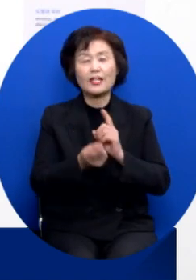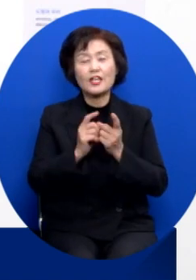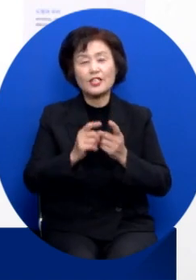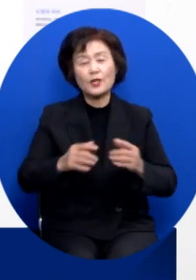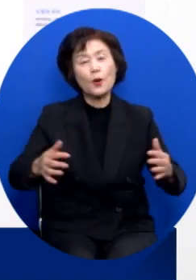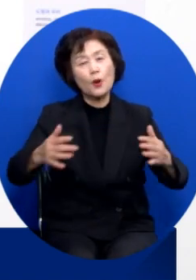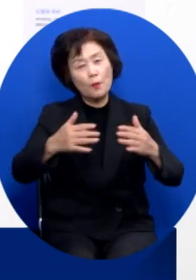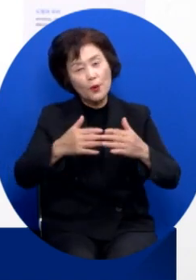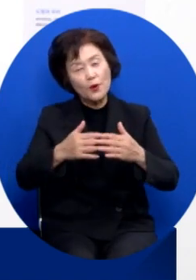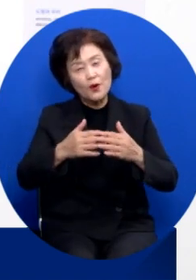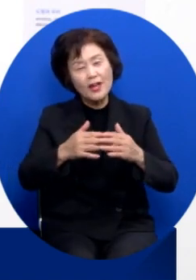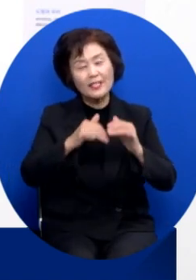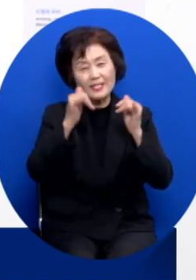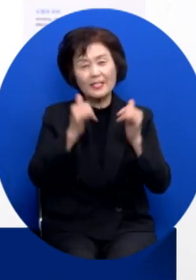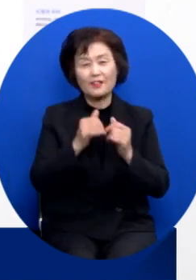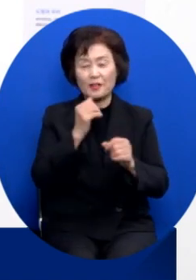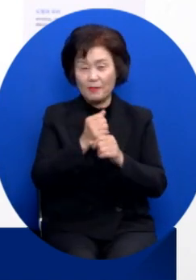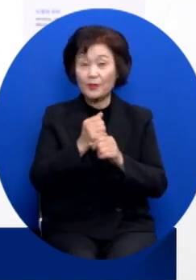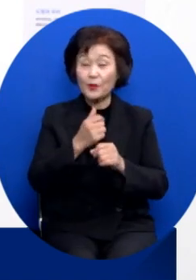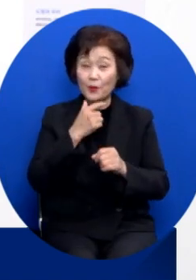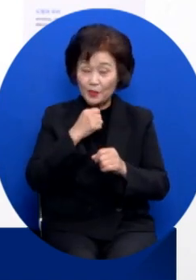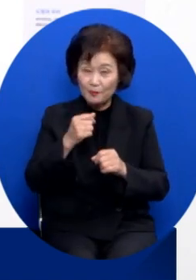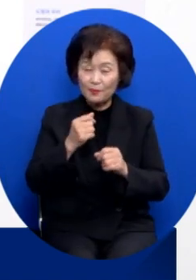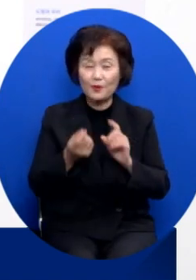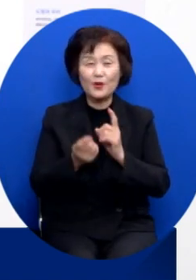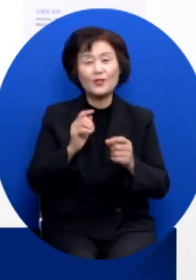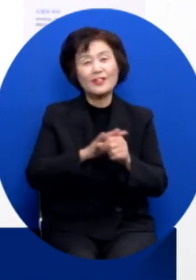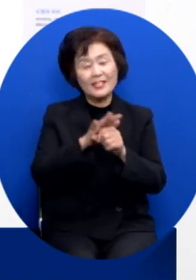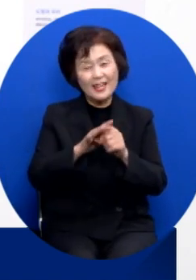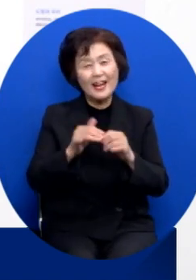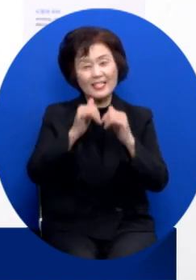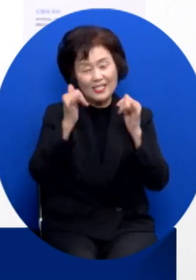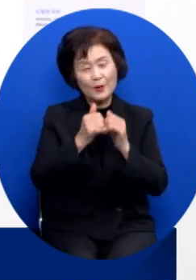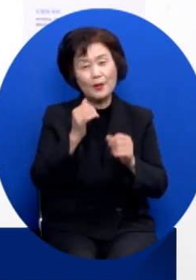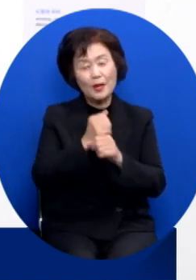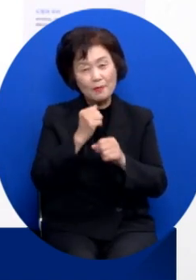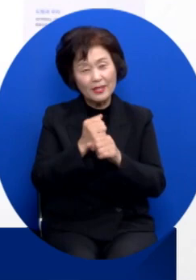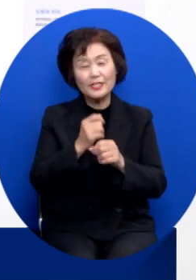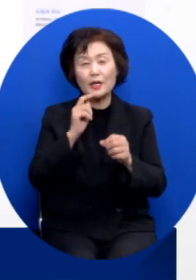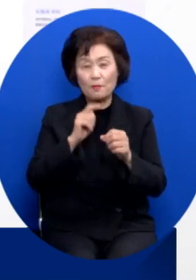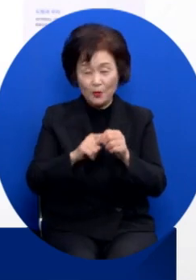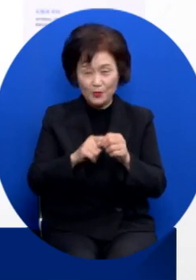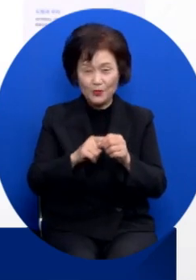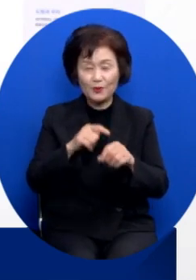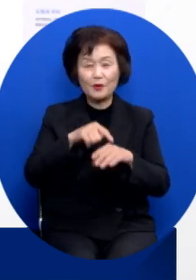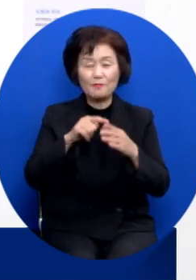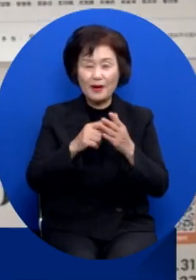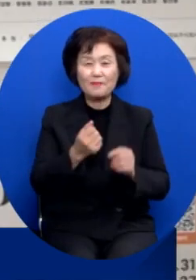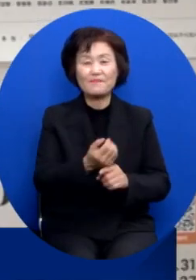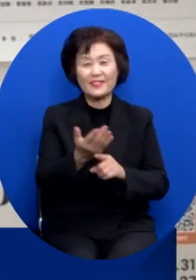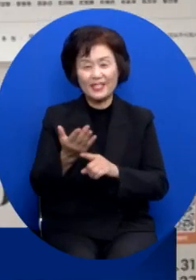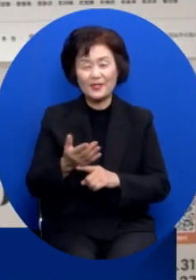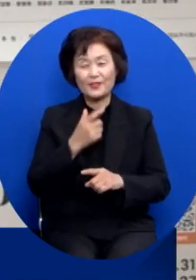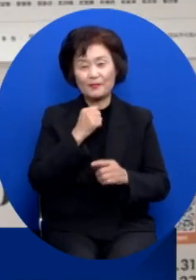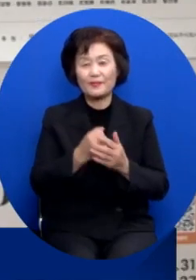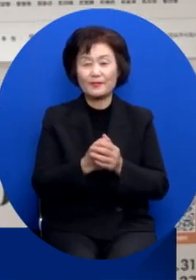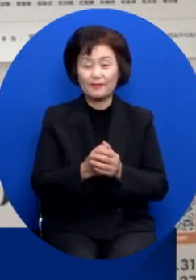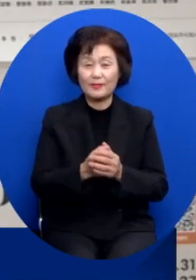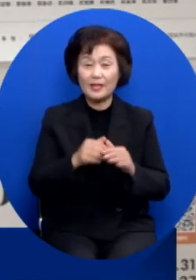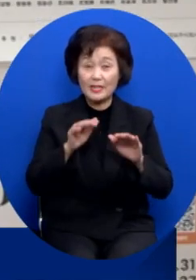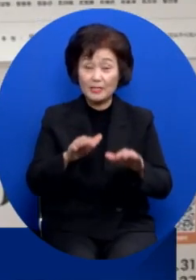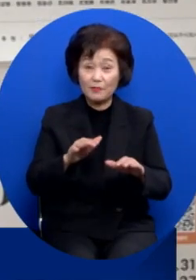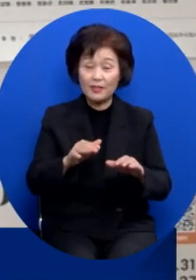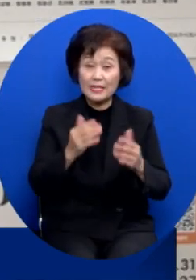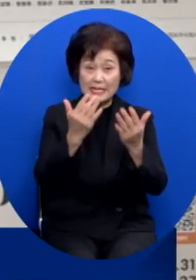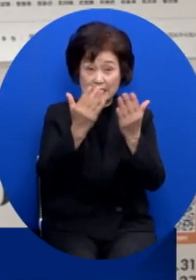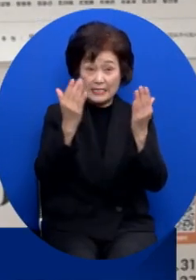만들고 싶어서 서로 더 사랑하는 사회가 되자라는 마음으로 그런 마음을 전해드리고 싶습니다 특히 이번에 그